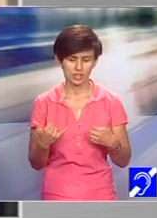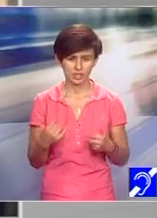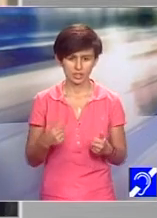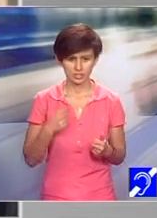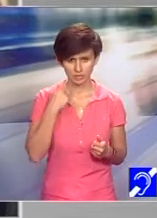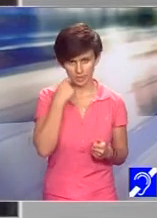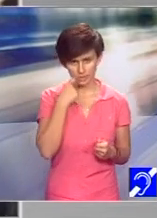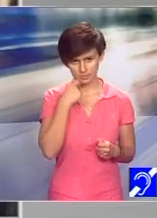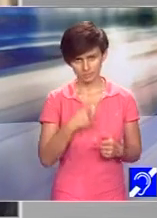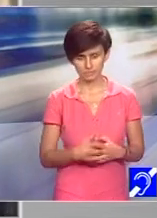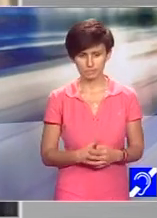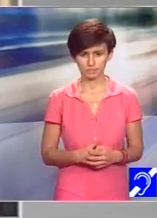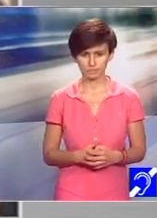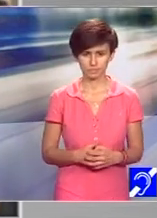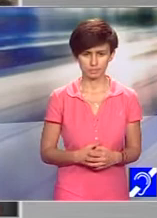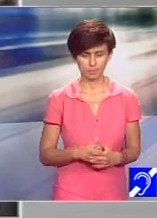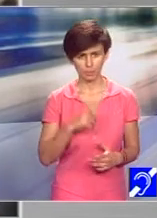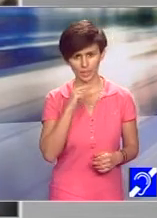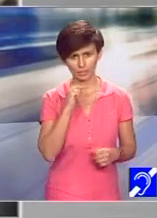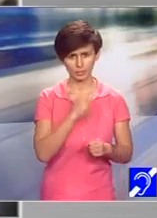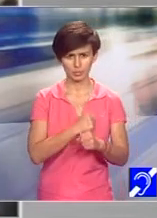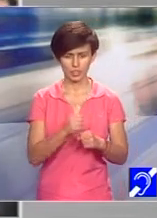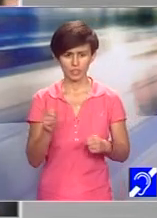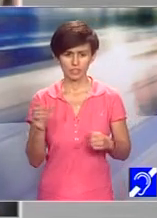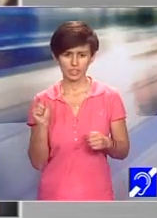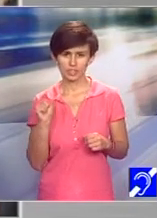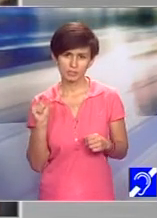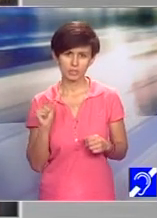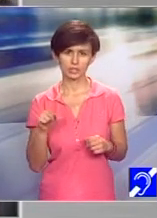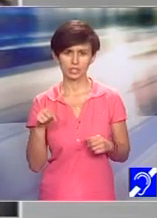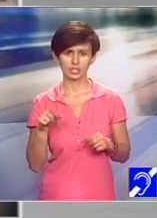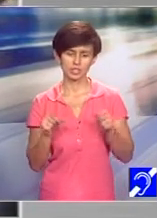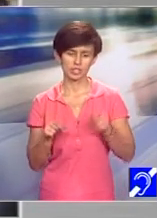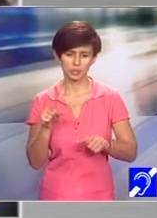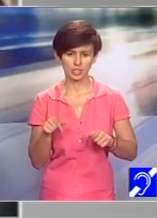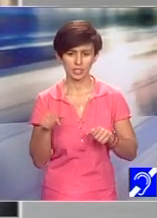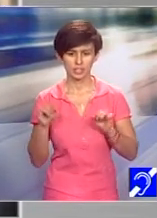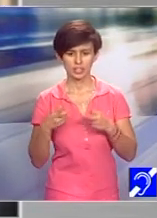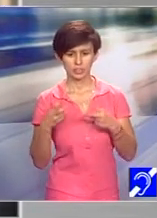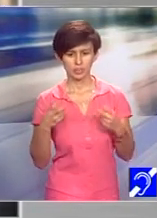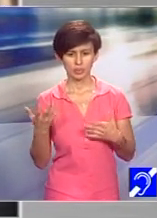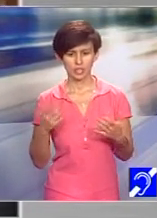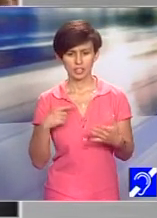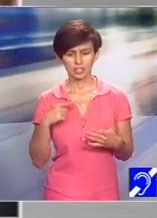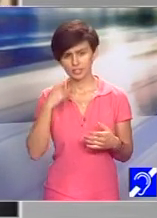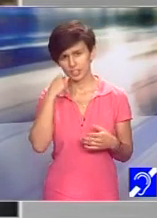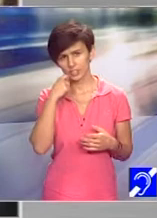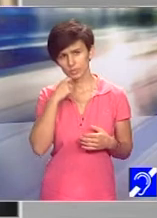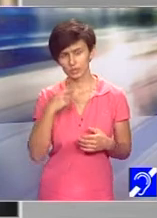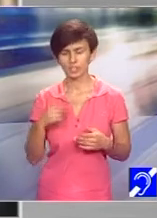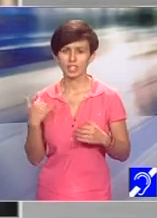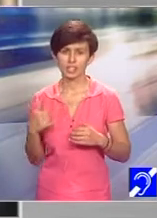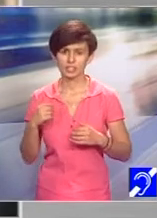Cluj. Vom vorbi foarte scurt despre acest eveniment care cuprinde Clujul de astăzi până duminică cu Anca Dinu, care